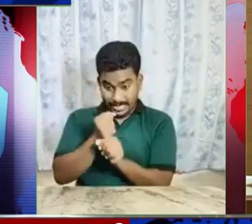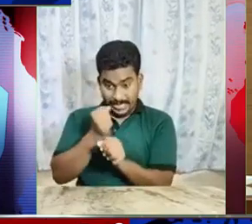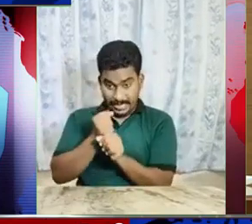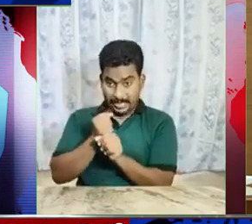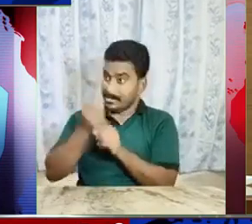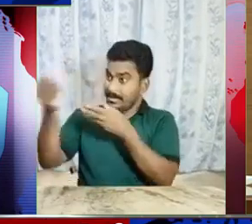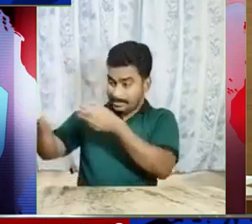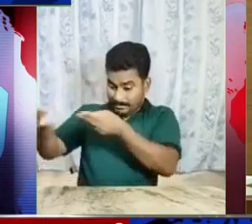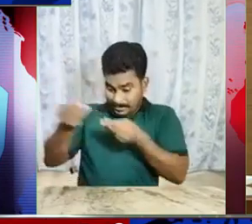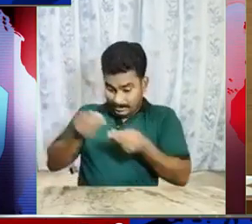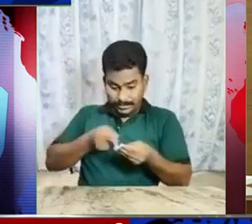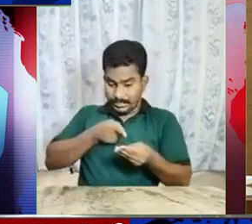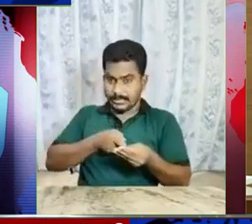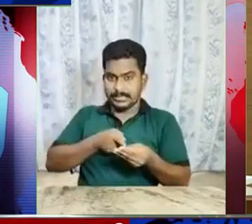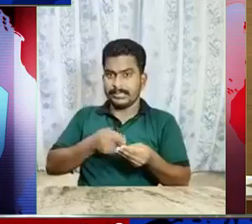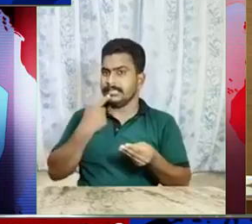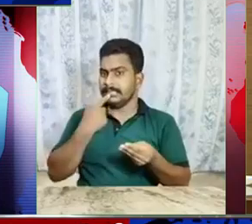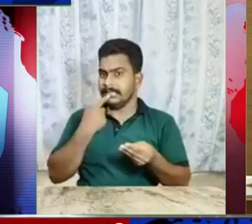ലംഘിക്കപ്പെടുന്നത്